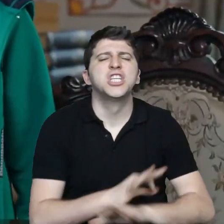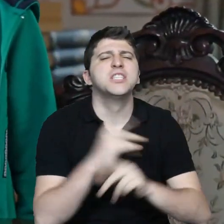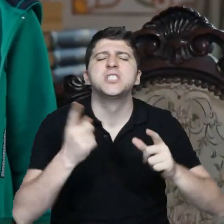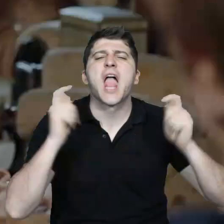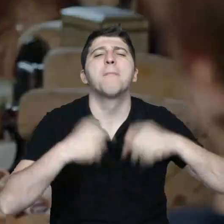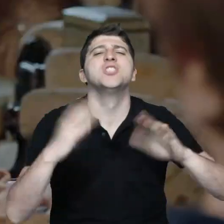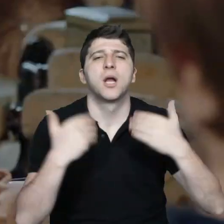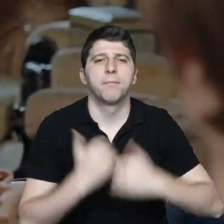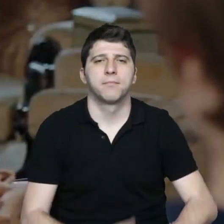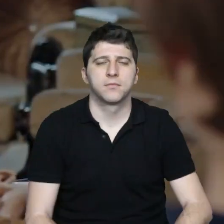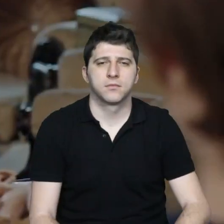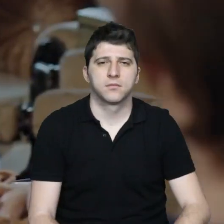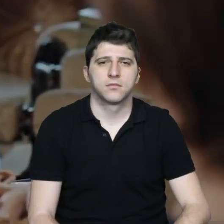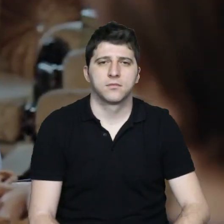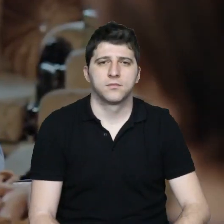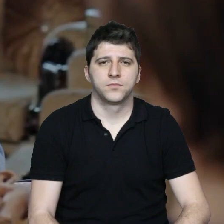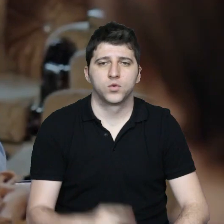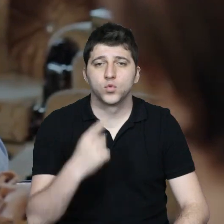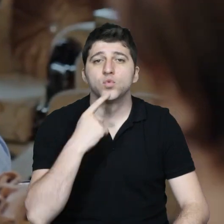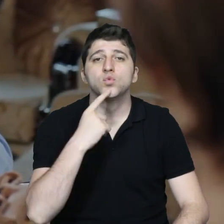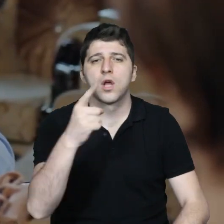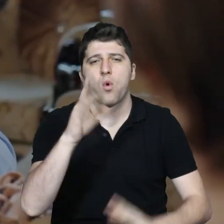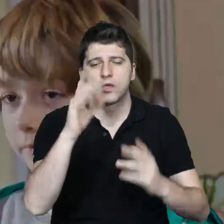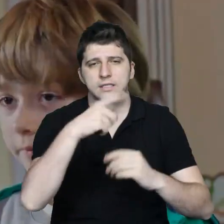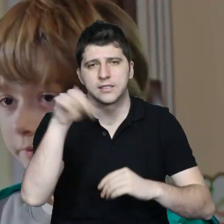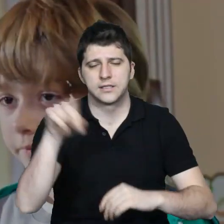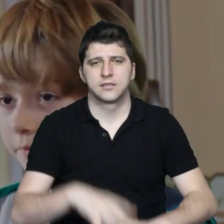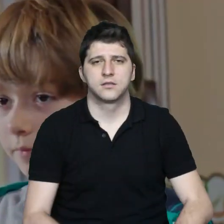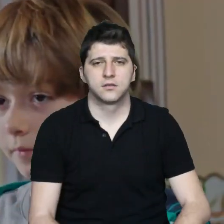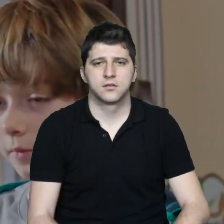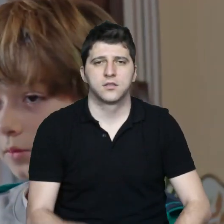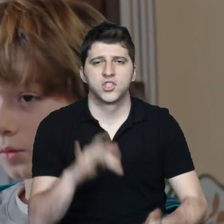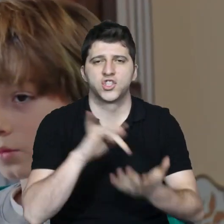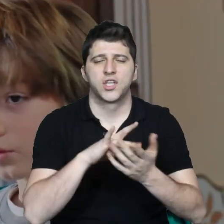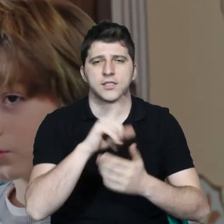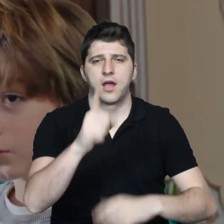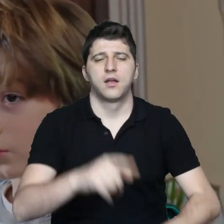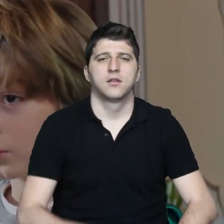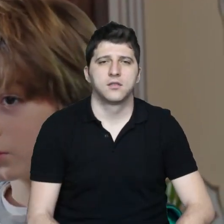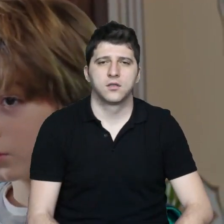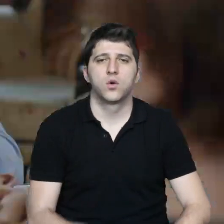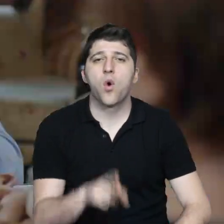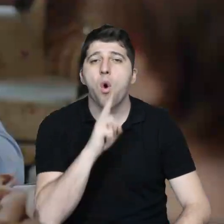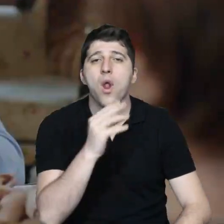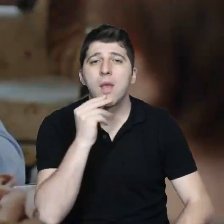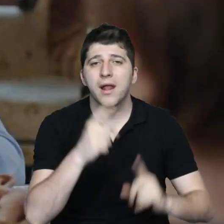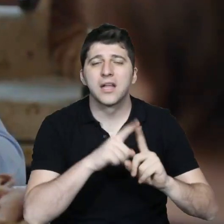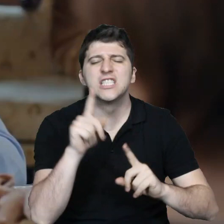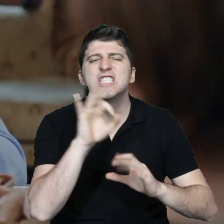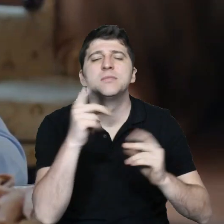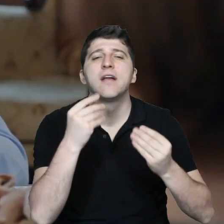şey yapmayacağım. Söyle şu çocuğa odasına gitsin. Cezalı. Öğle yemeğine kadar hiçbir